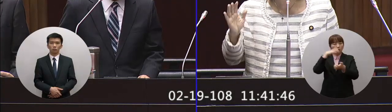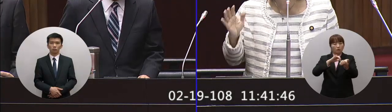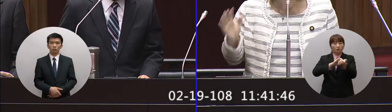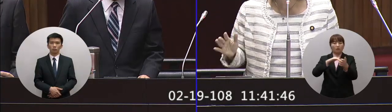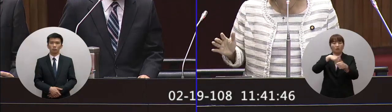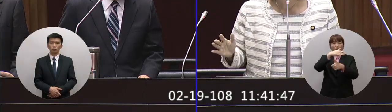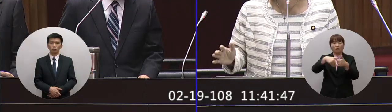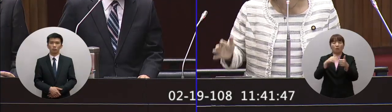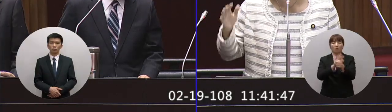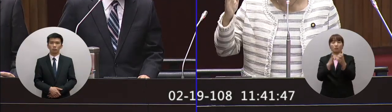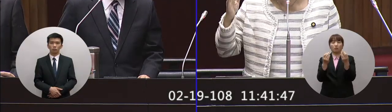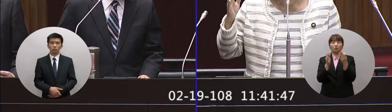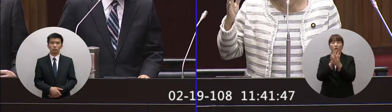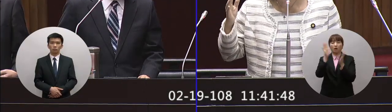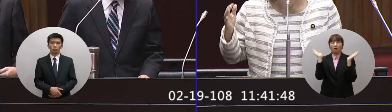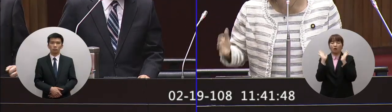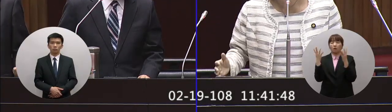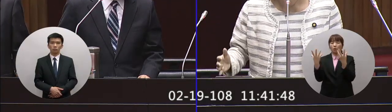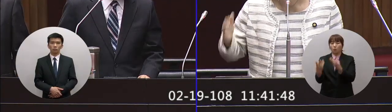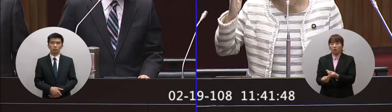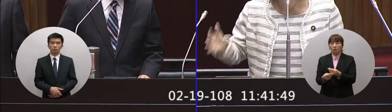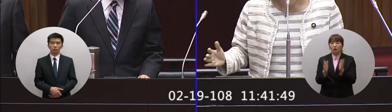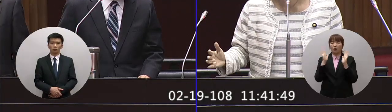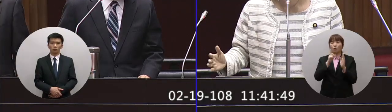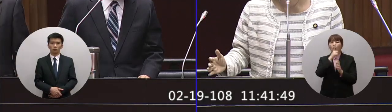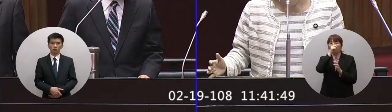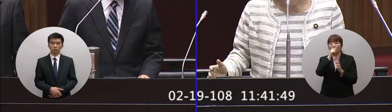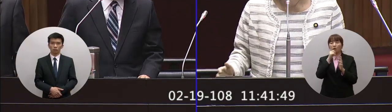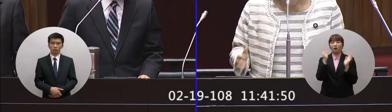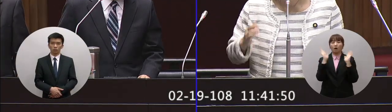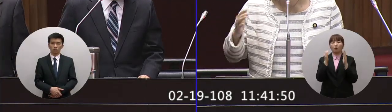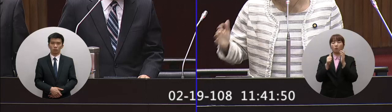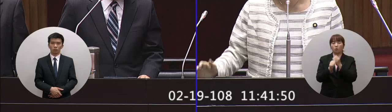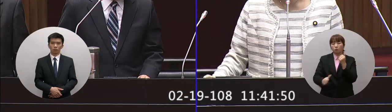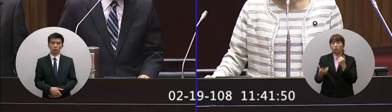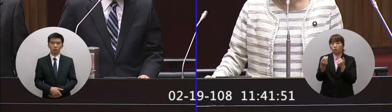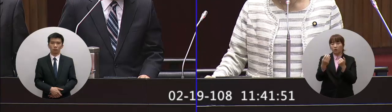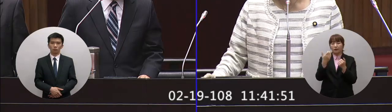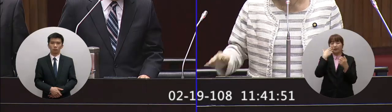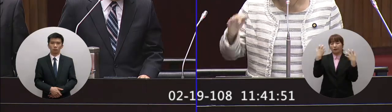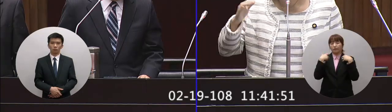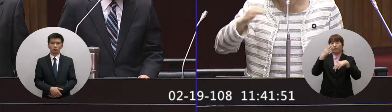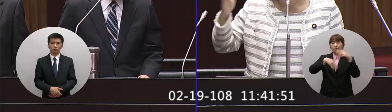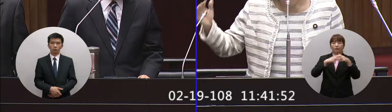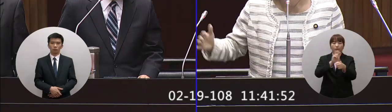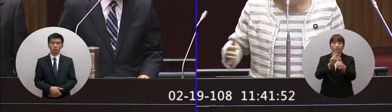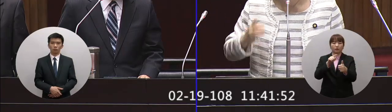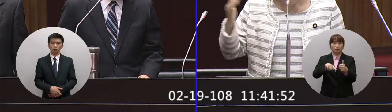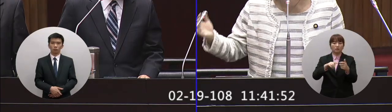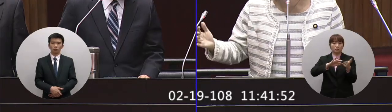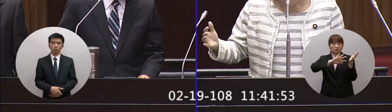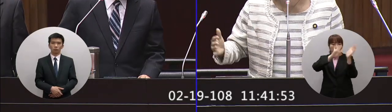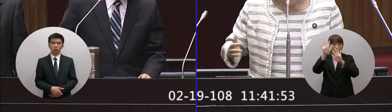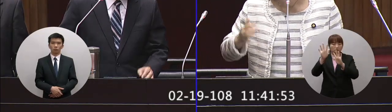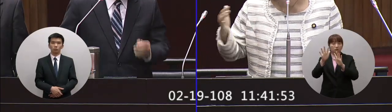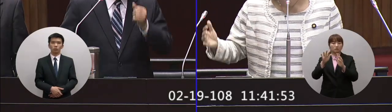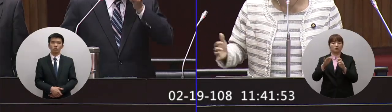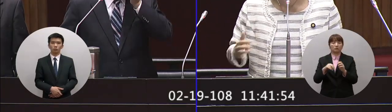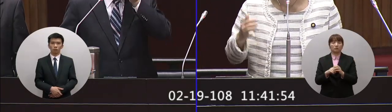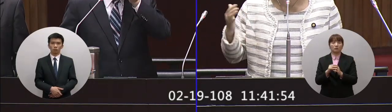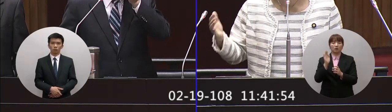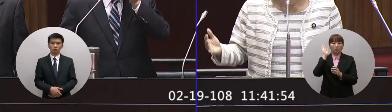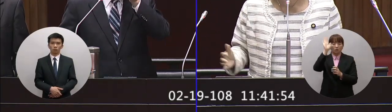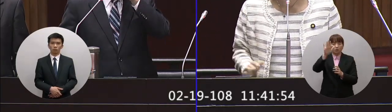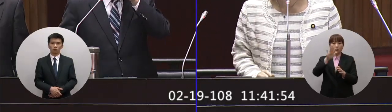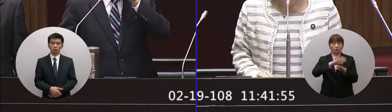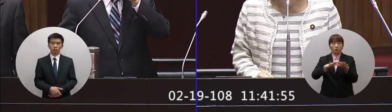以后我们少子女化之后，我们可能只有一个孩子，或甚至没有孩子，那以后谁来照顾？这个趋势，人口的趋势，是未来